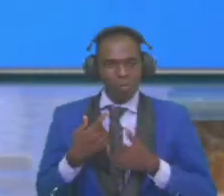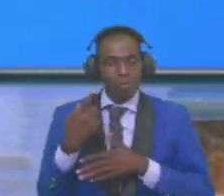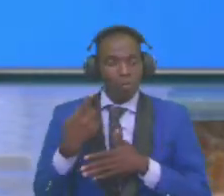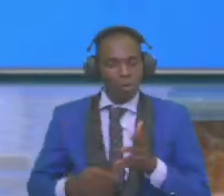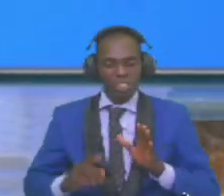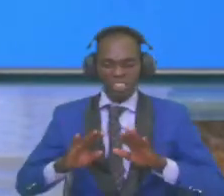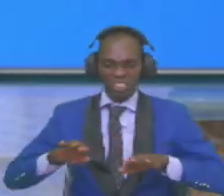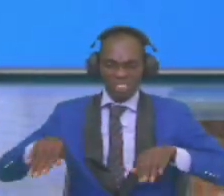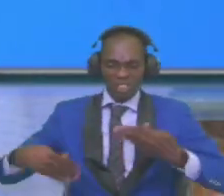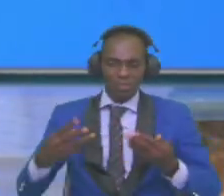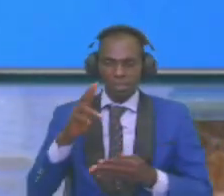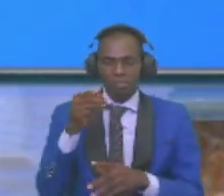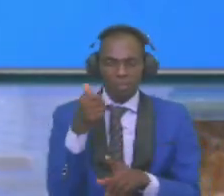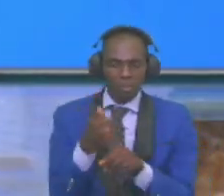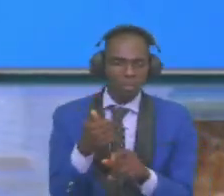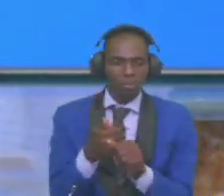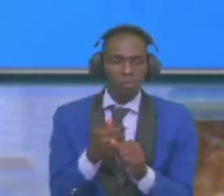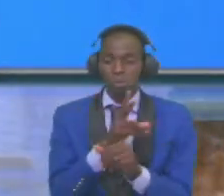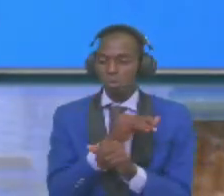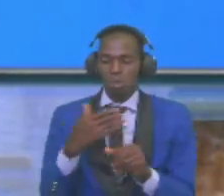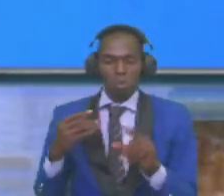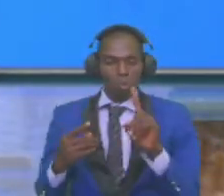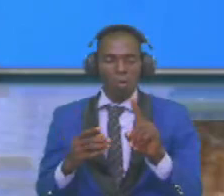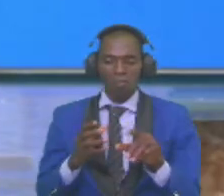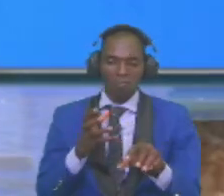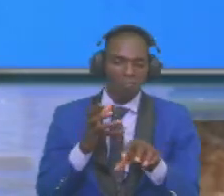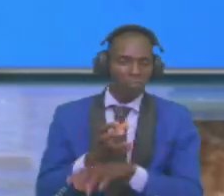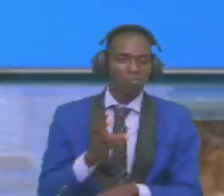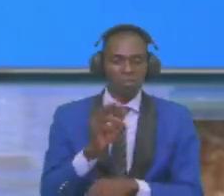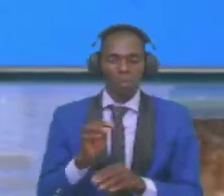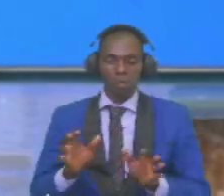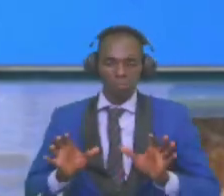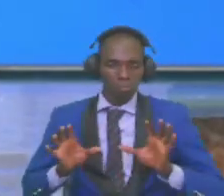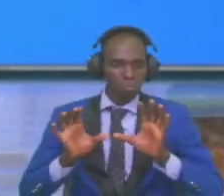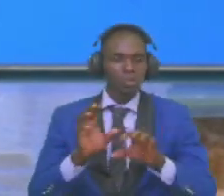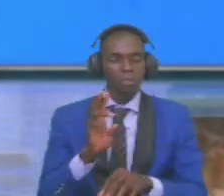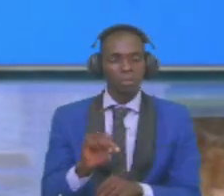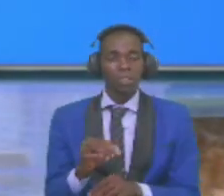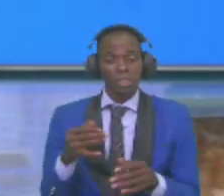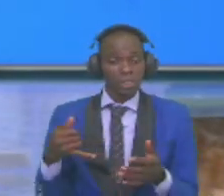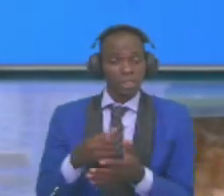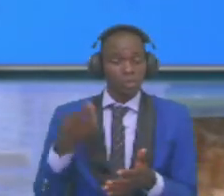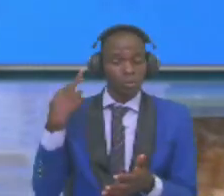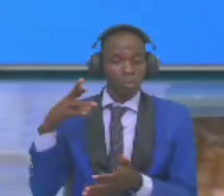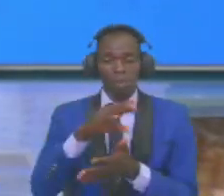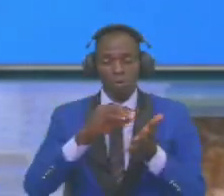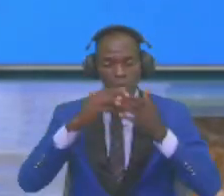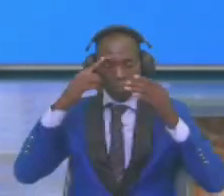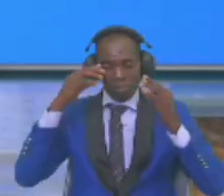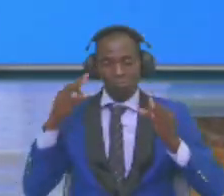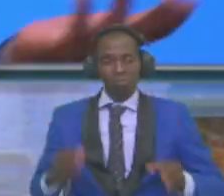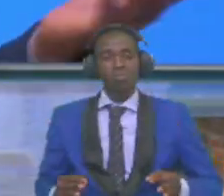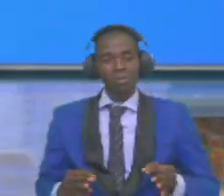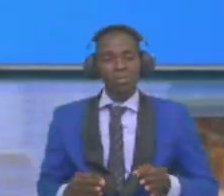il ya personne qui les a forcés ces personnels ya personne qui les a obligés vasciller lui aurait t il